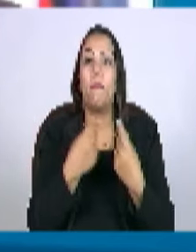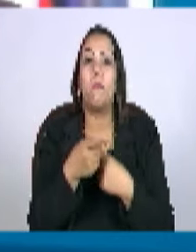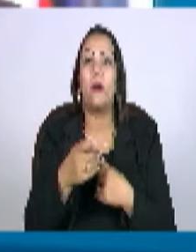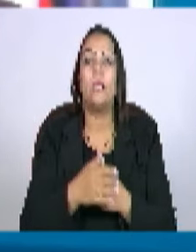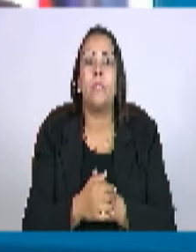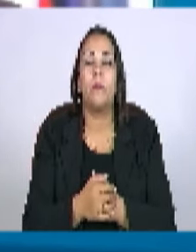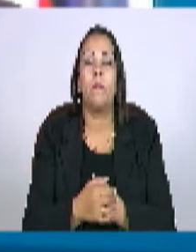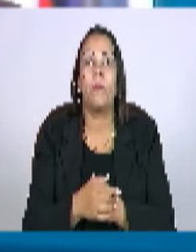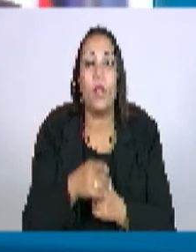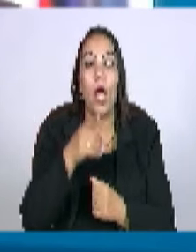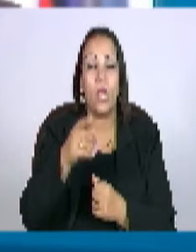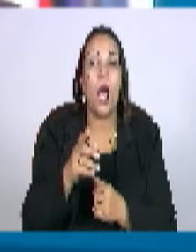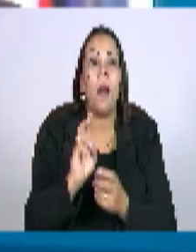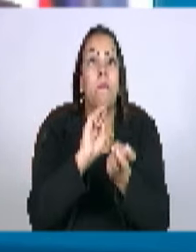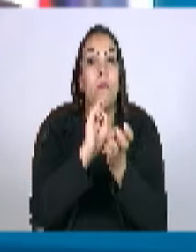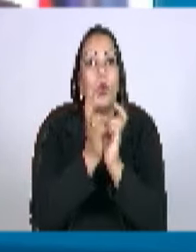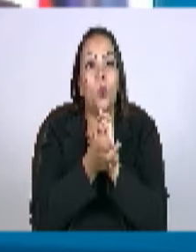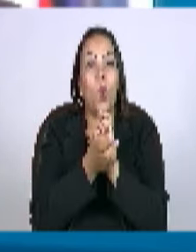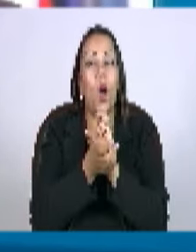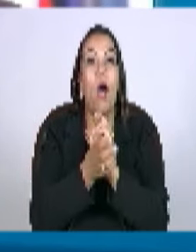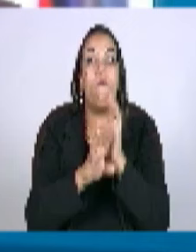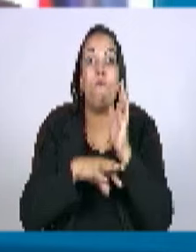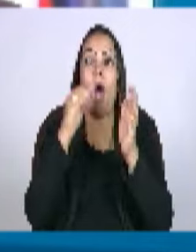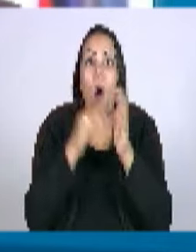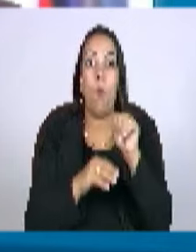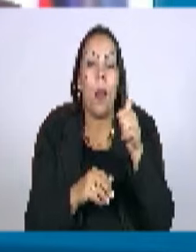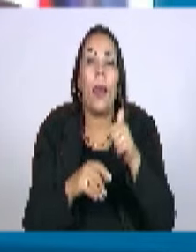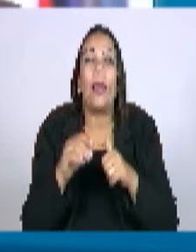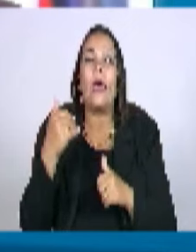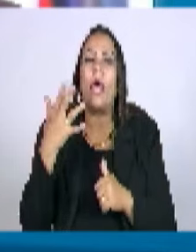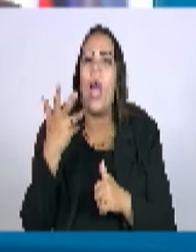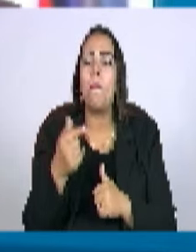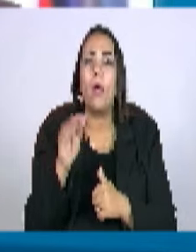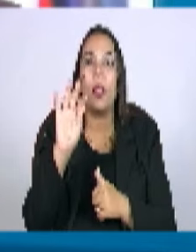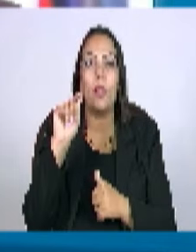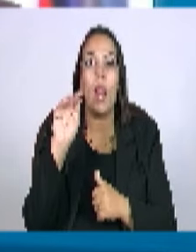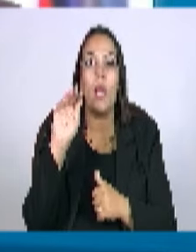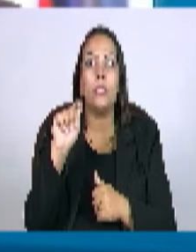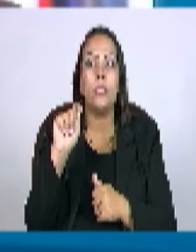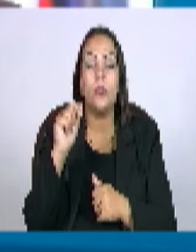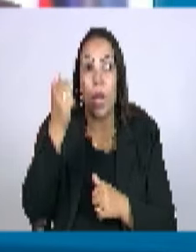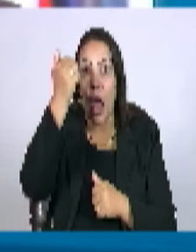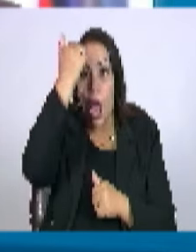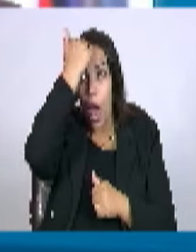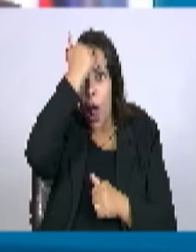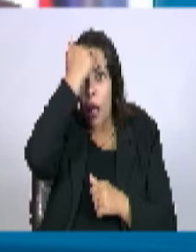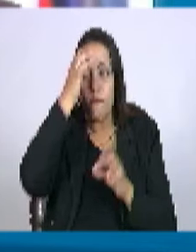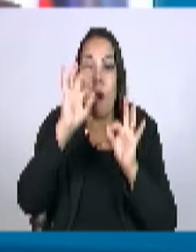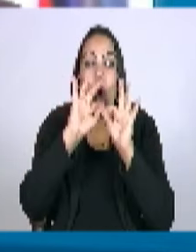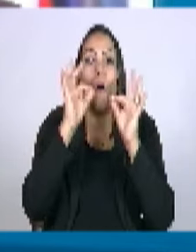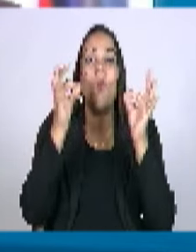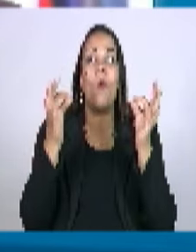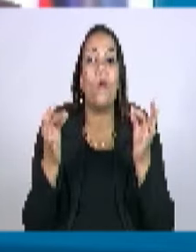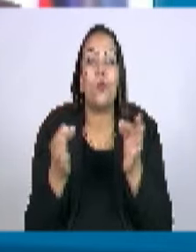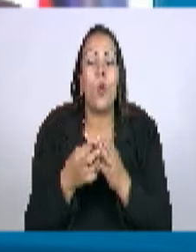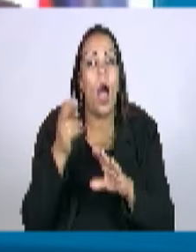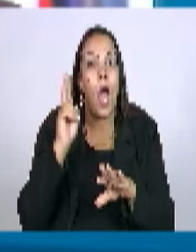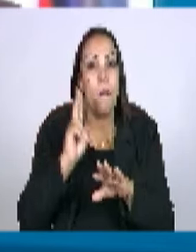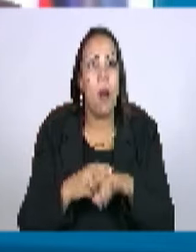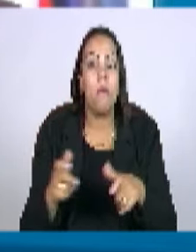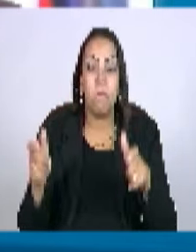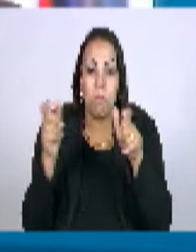وقالت ان المشروع خلال المرحله الاولى وصل ل 3000 اسره وكان في حملات